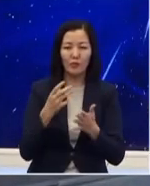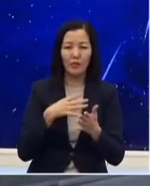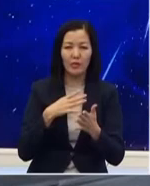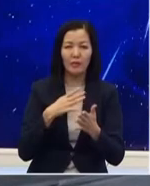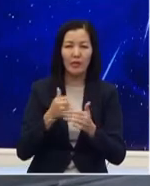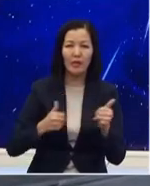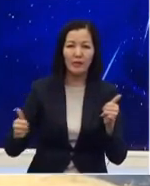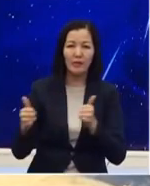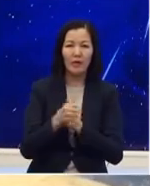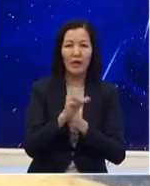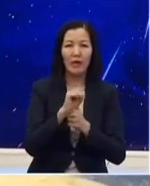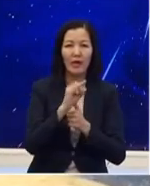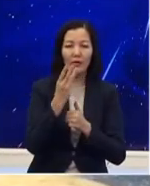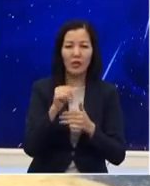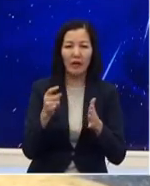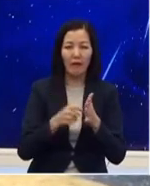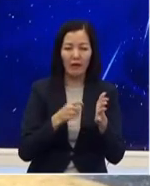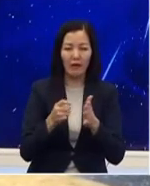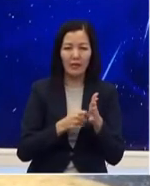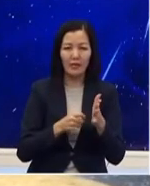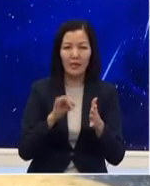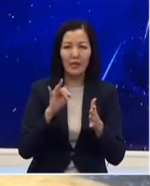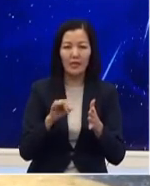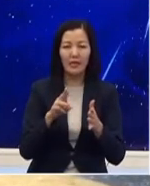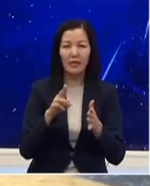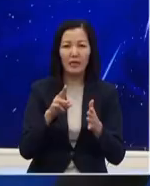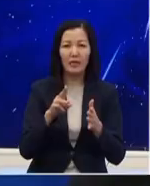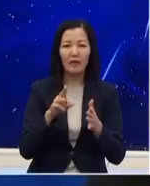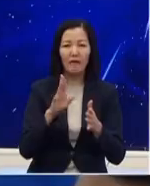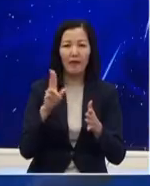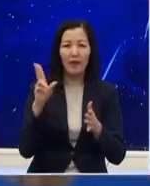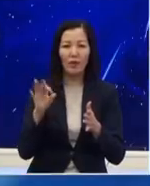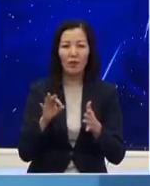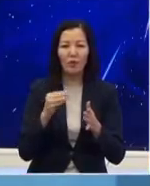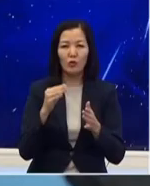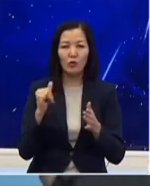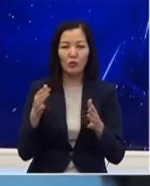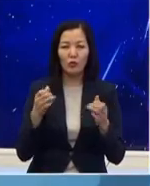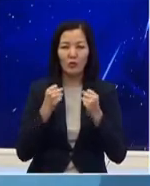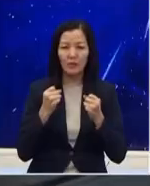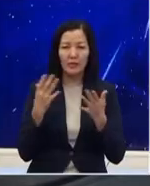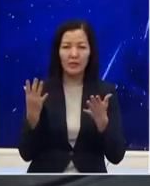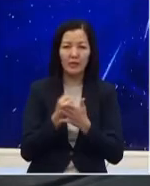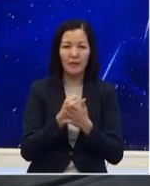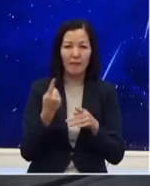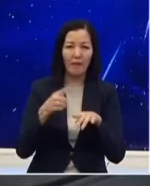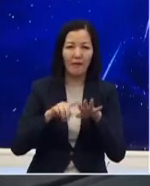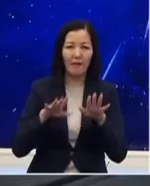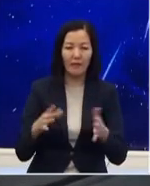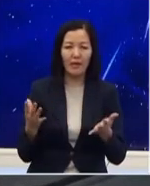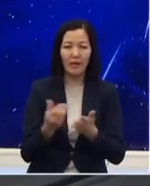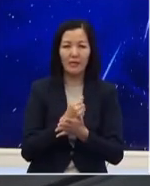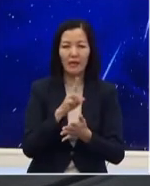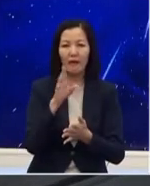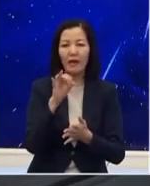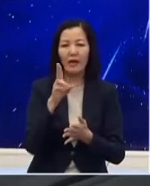фавориток дивизиона Айшу Омарову из Карагандинской области и Дарью Павлову из ВКО, житосусская спортсменка завоевала пальму первенства. Притом